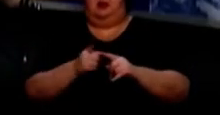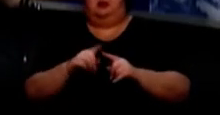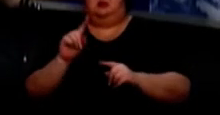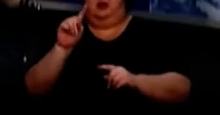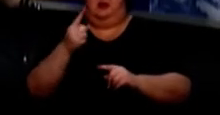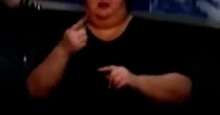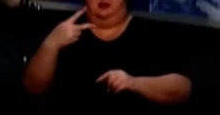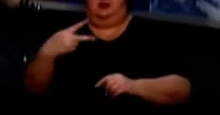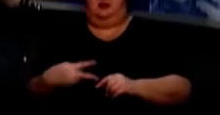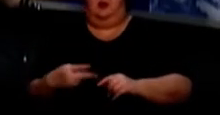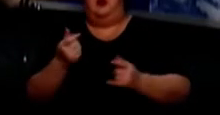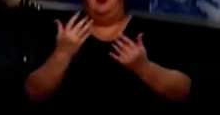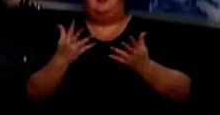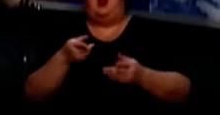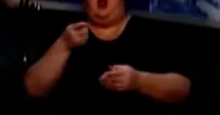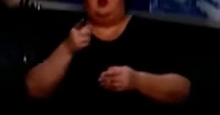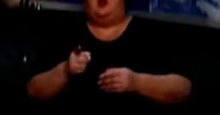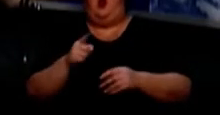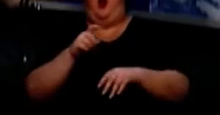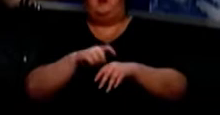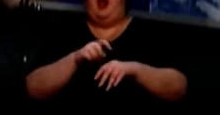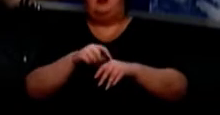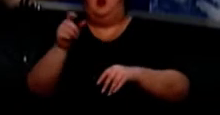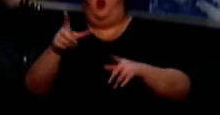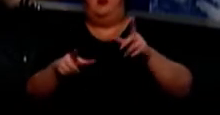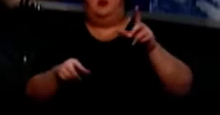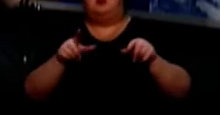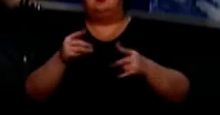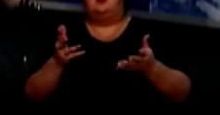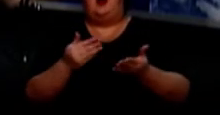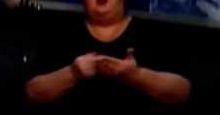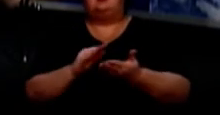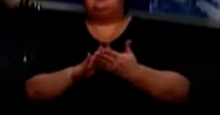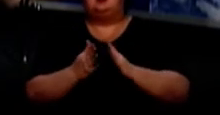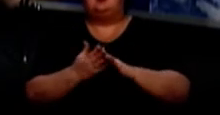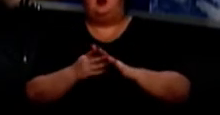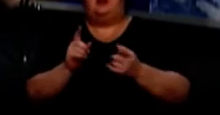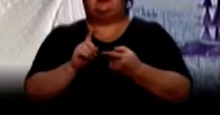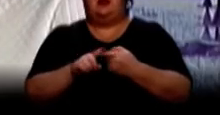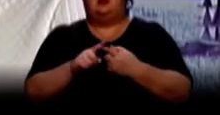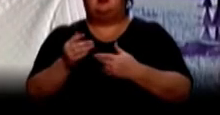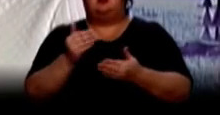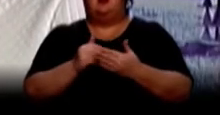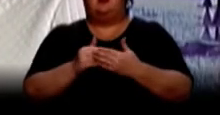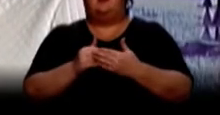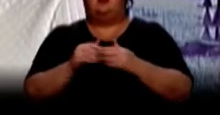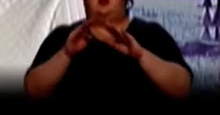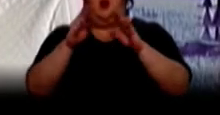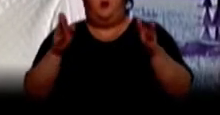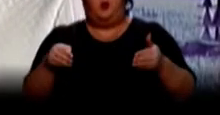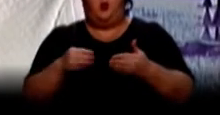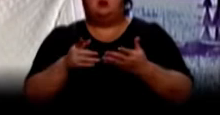тоді за кілограм пластикових пляшок? Яка тут ситуація? Воно залежить вартість від пункту прийому,